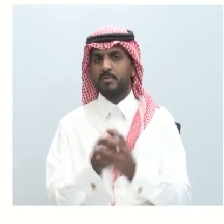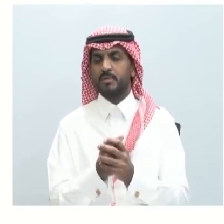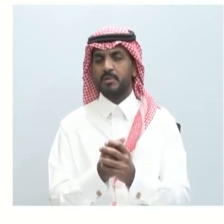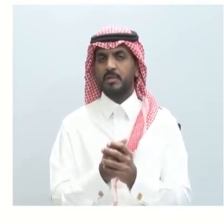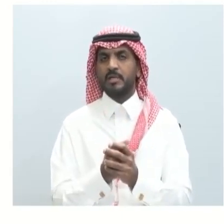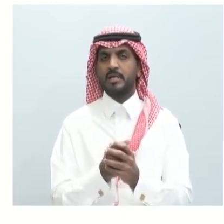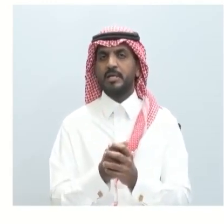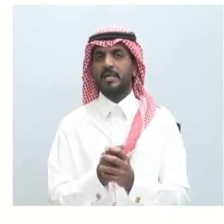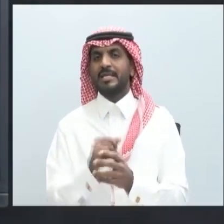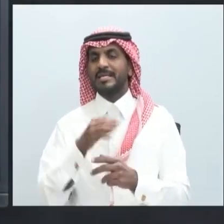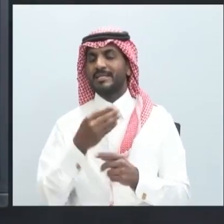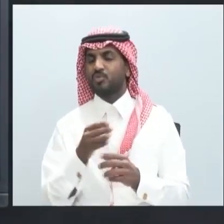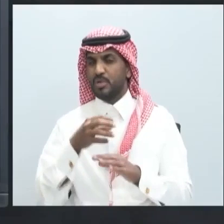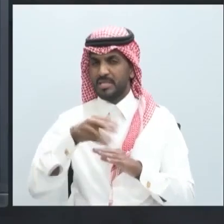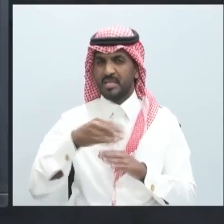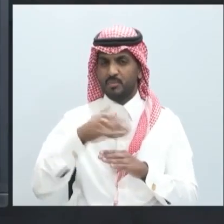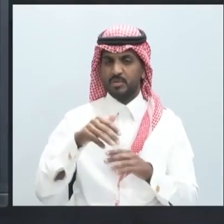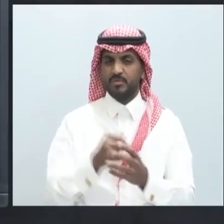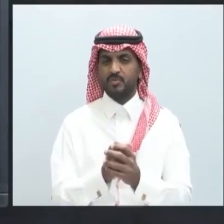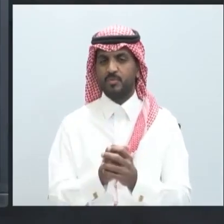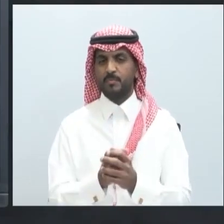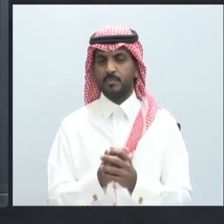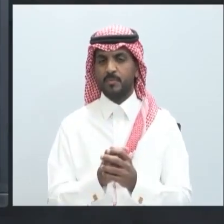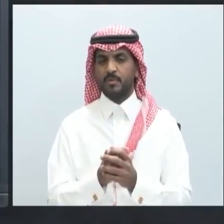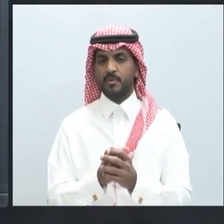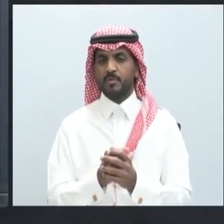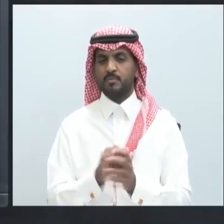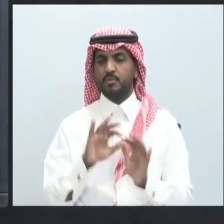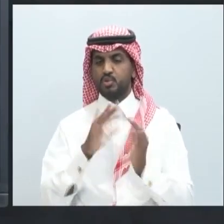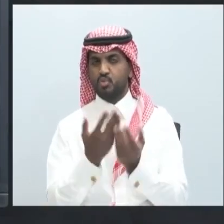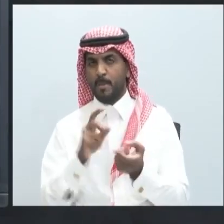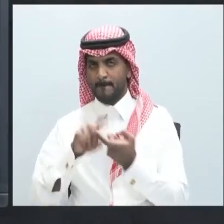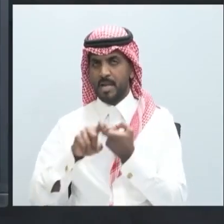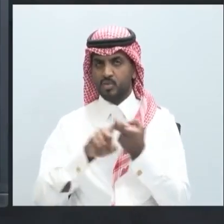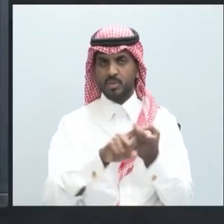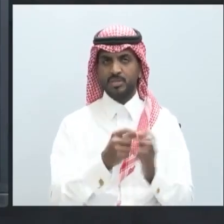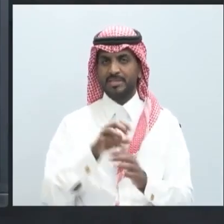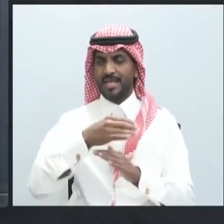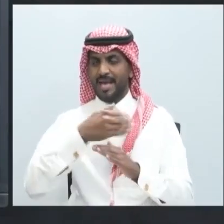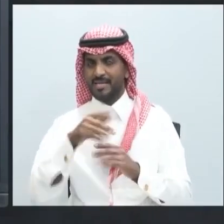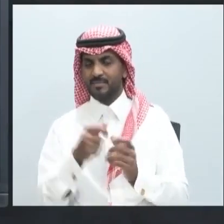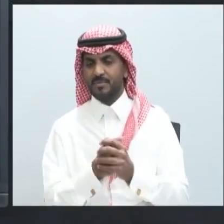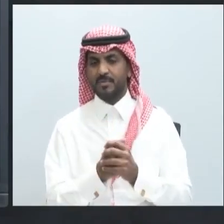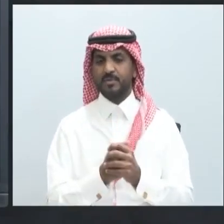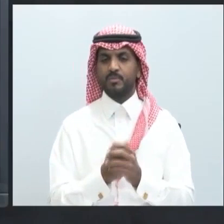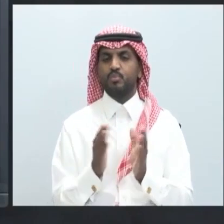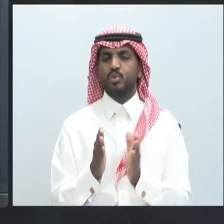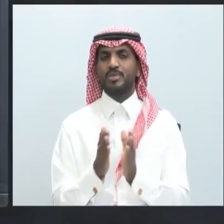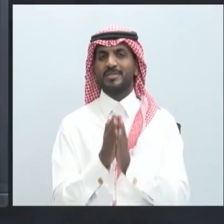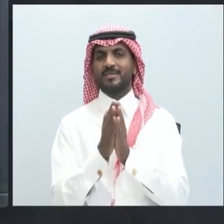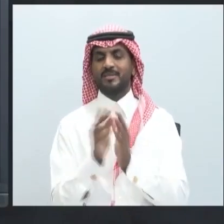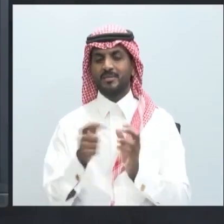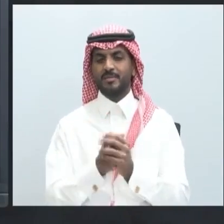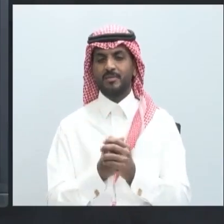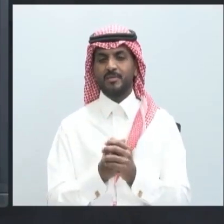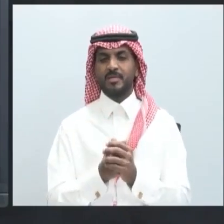الانقسام المنصف ذكرنا بان هنالك مجموعه من الازواج التي تنقسم بعضها مع بعض تكون ملت متسقه وتكون